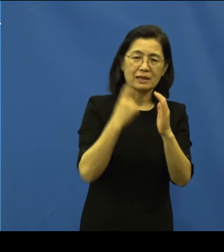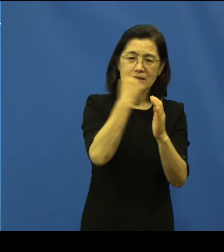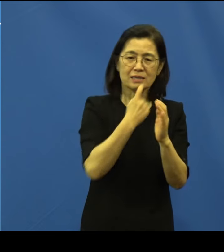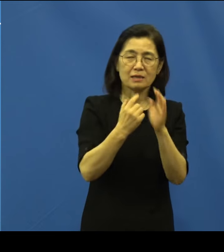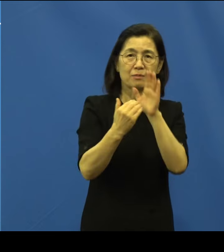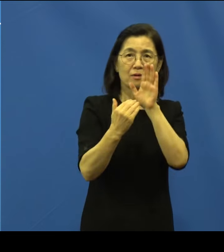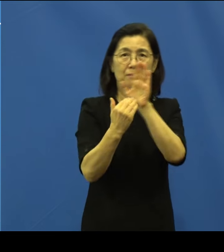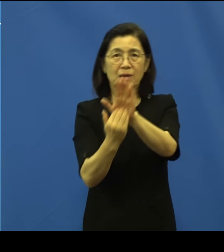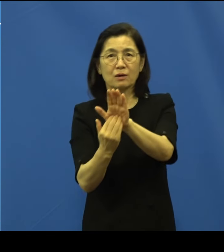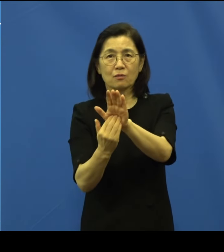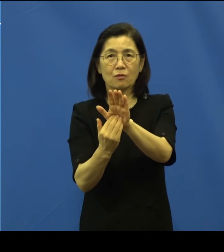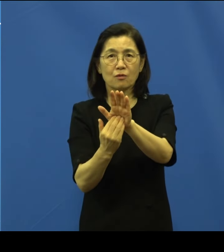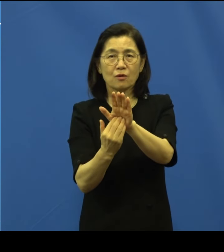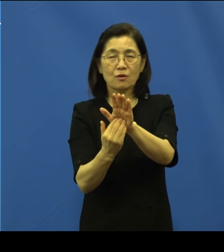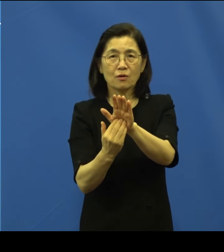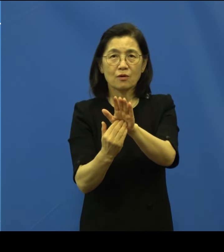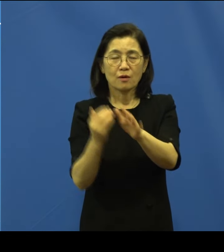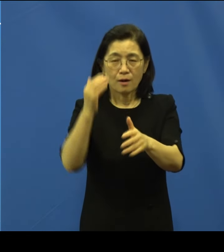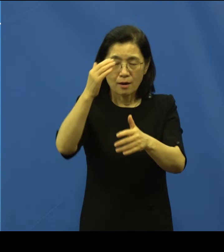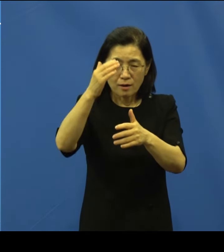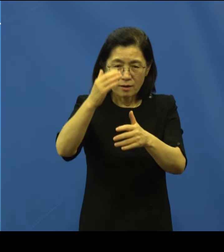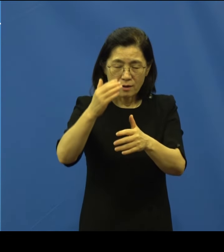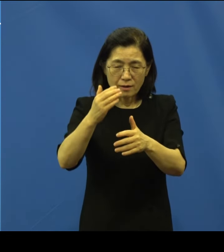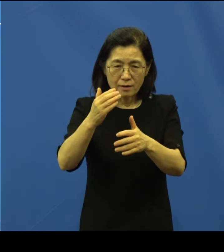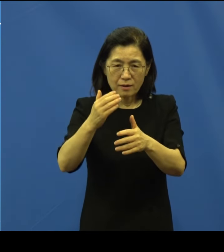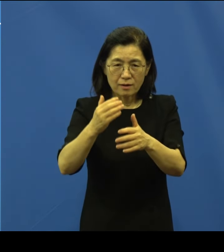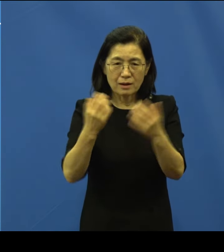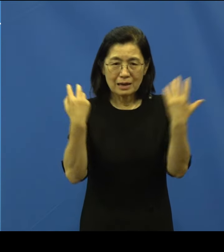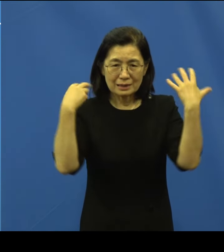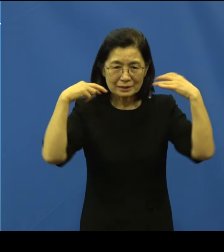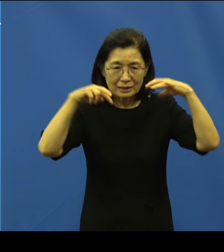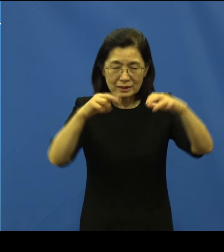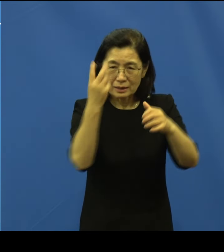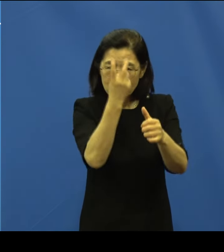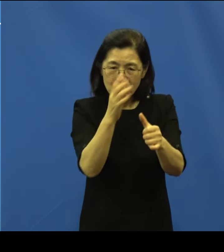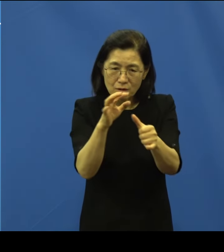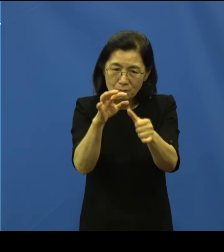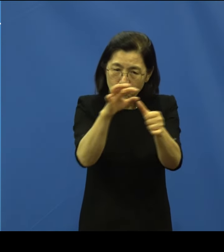그들을 보호하는 하나님의 사자들, 하나님의 군대들.